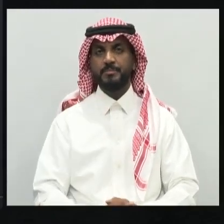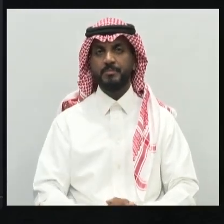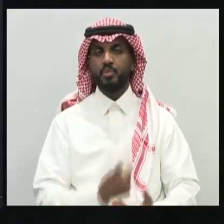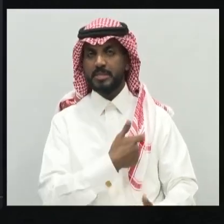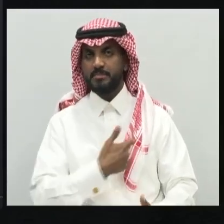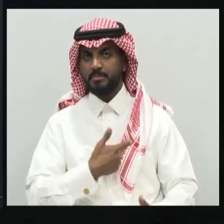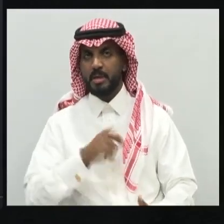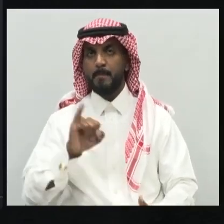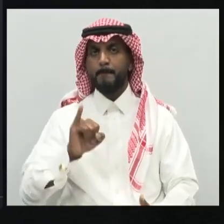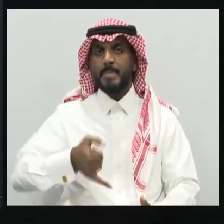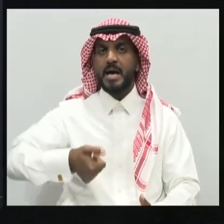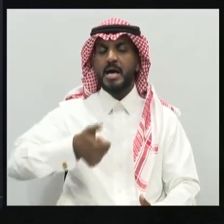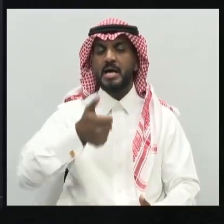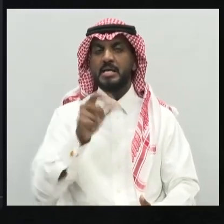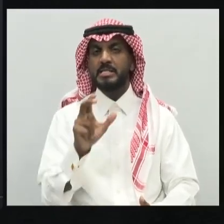مازن